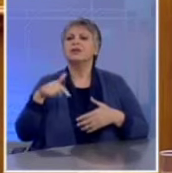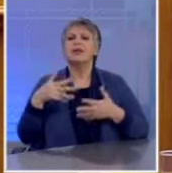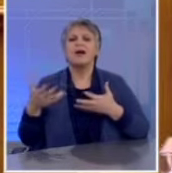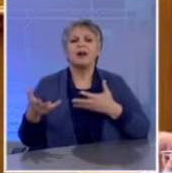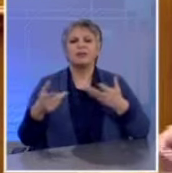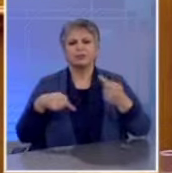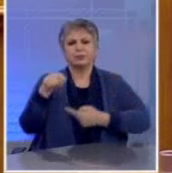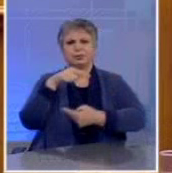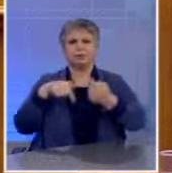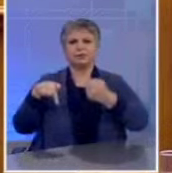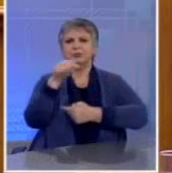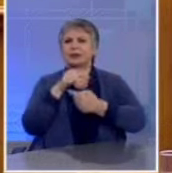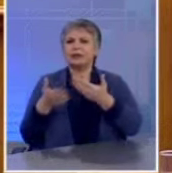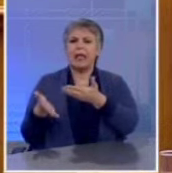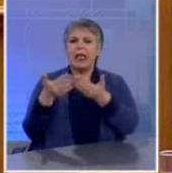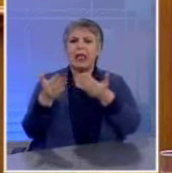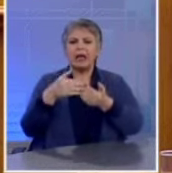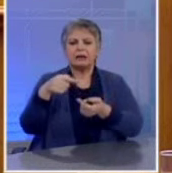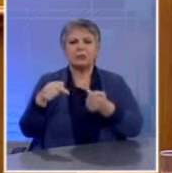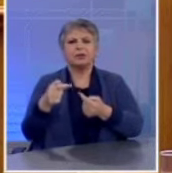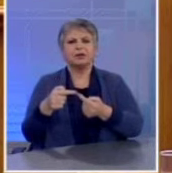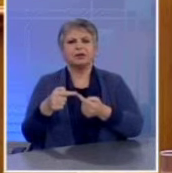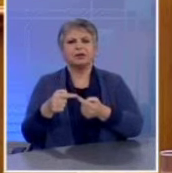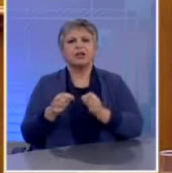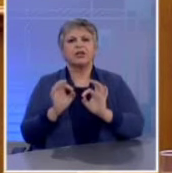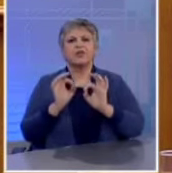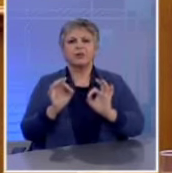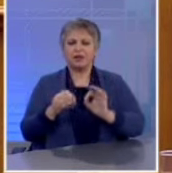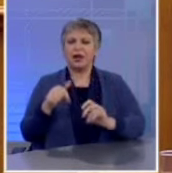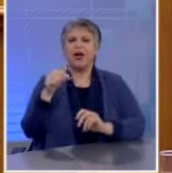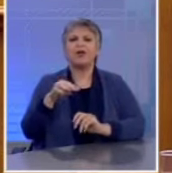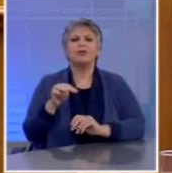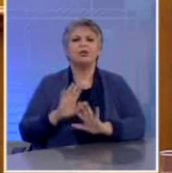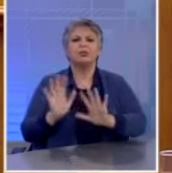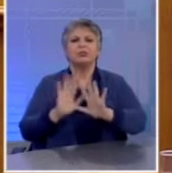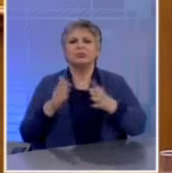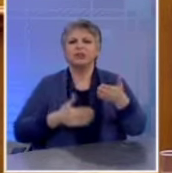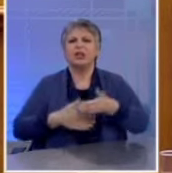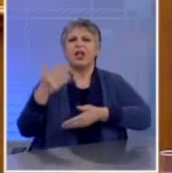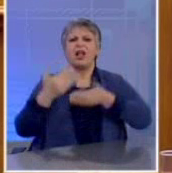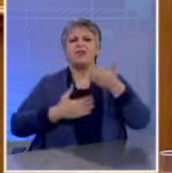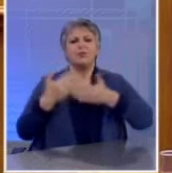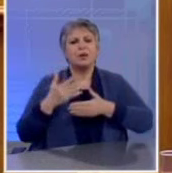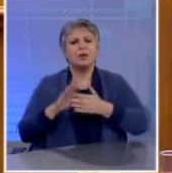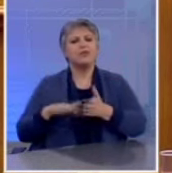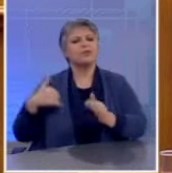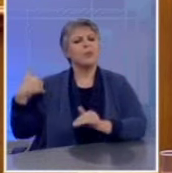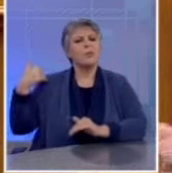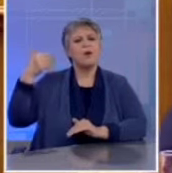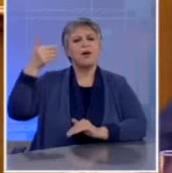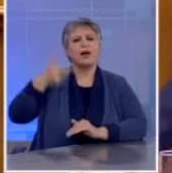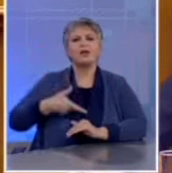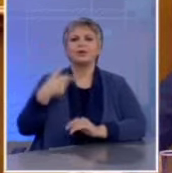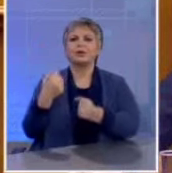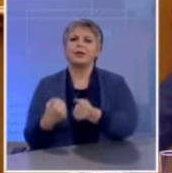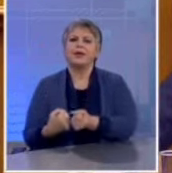λογείς εξυπηρετήσεις, και βεβαίως τα ΜΜΕ φρόντιζαν και φροντίζουν για την υποστήριξη